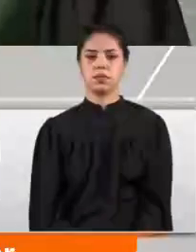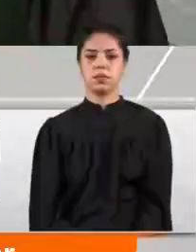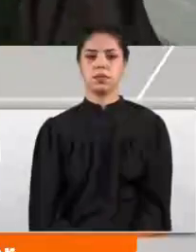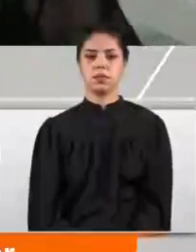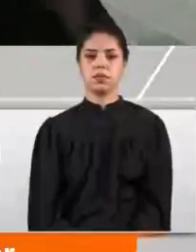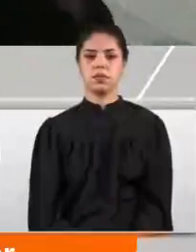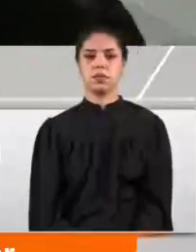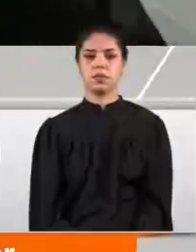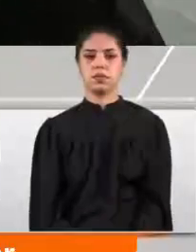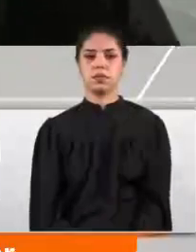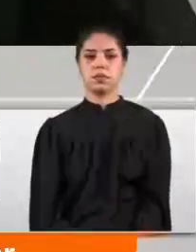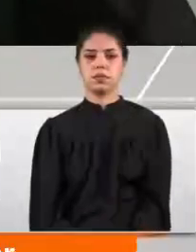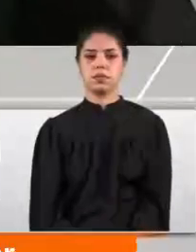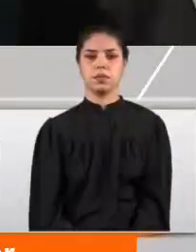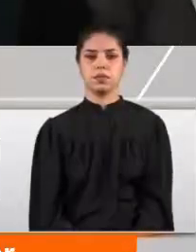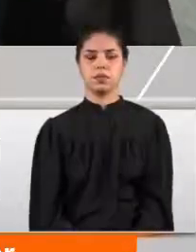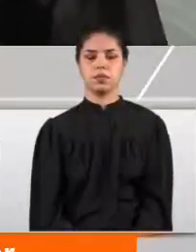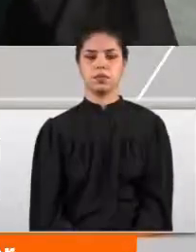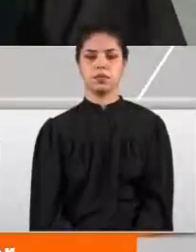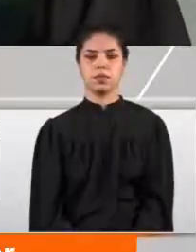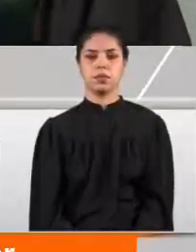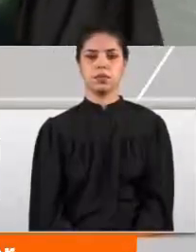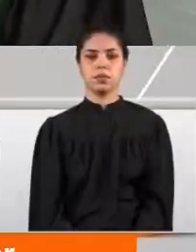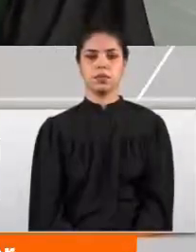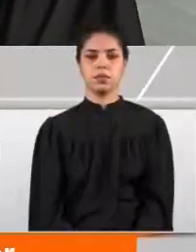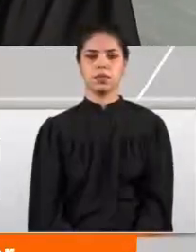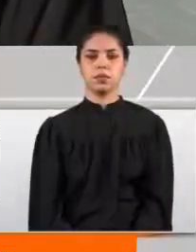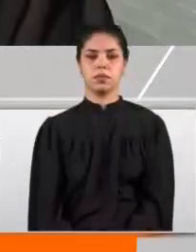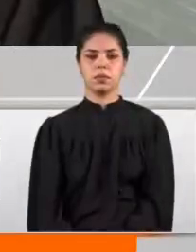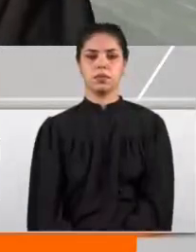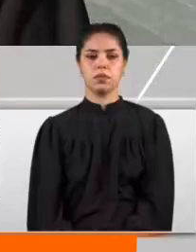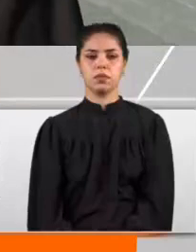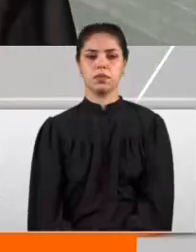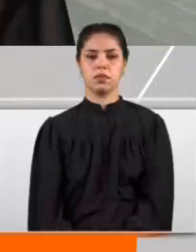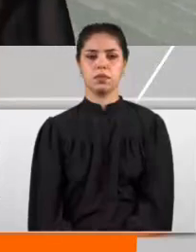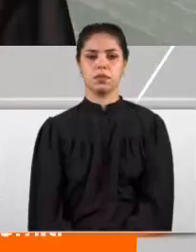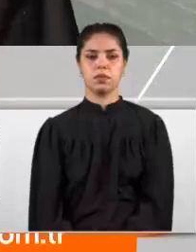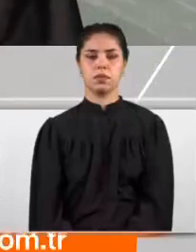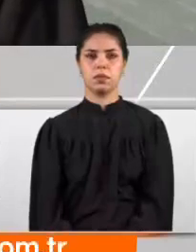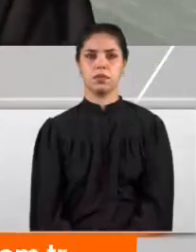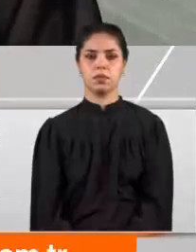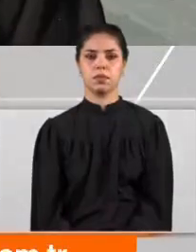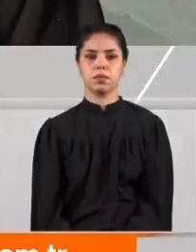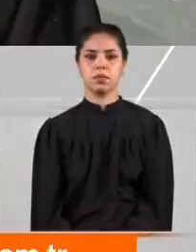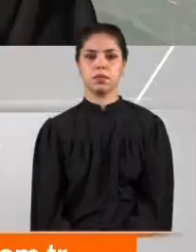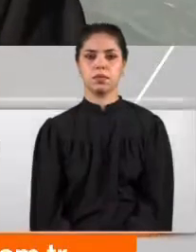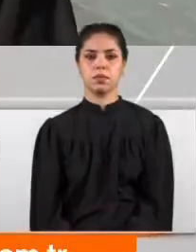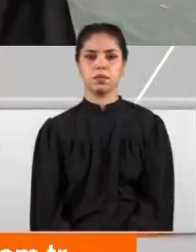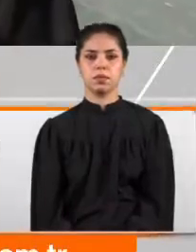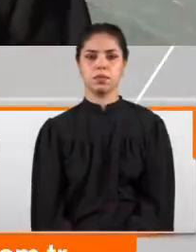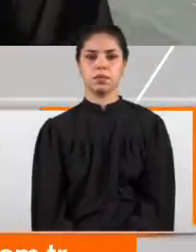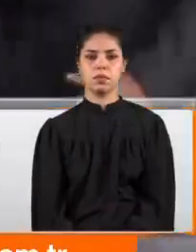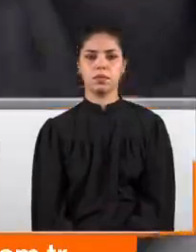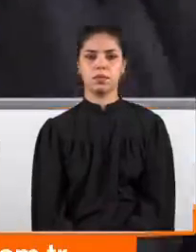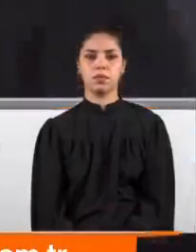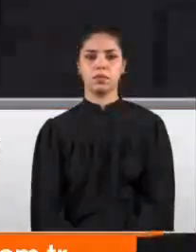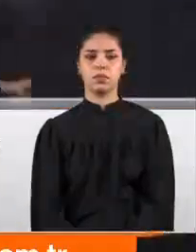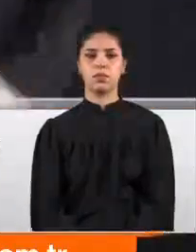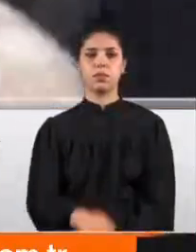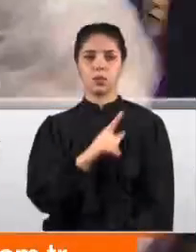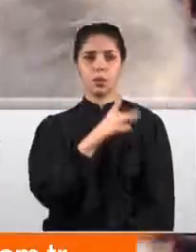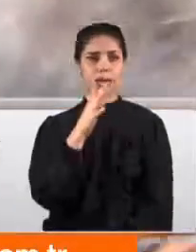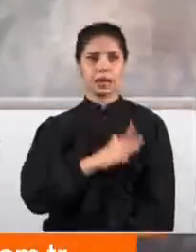giderecek bir açıklamayla bir yaklaşımla kesinlikle ve kesinlikle Mezarın açılmasına karar vereceği kanaati o